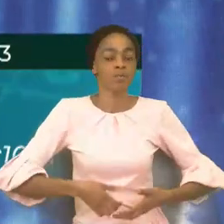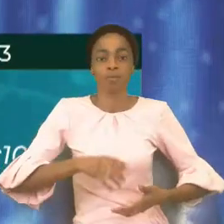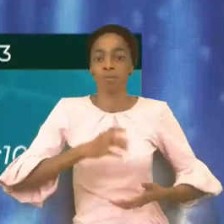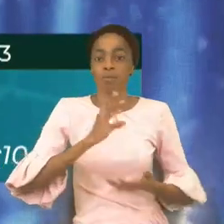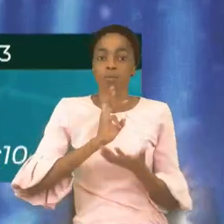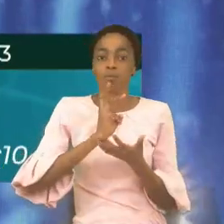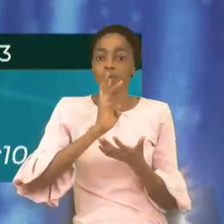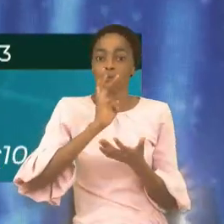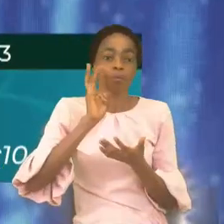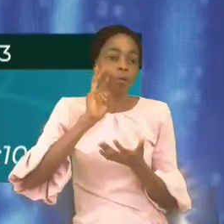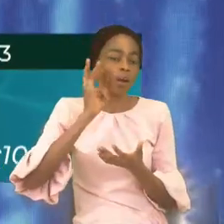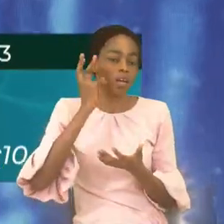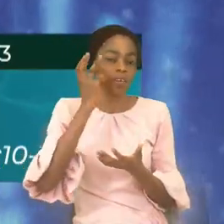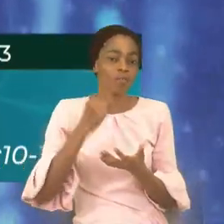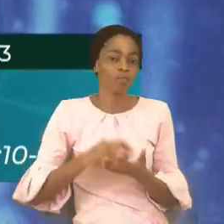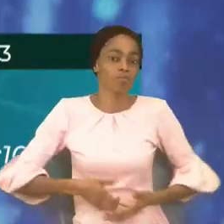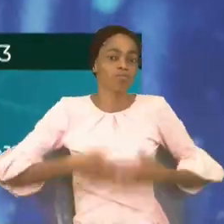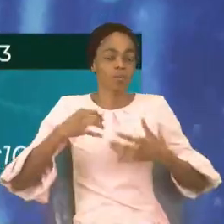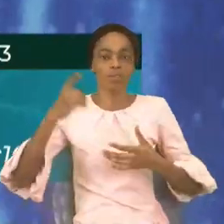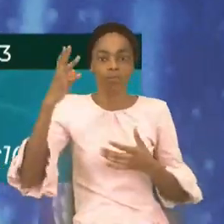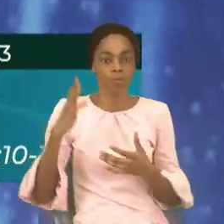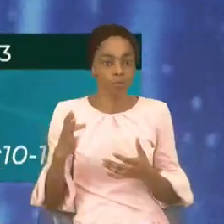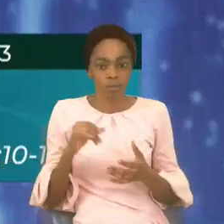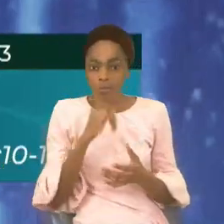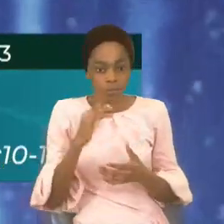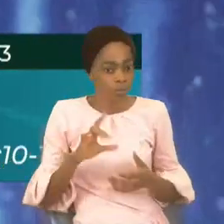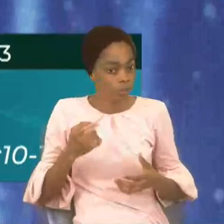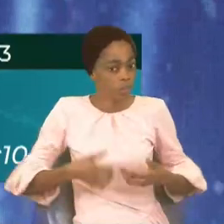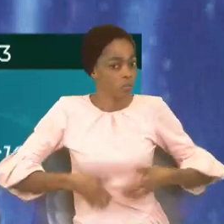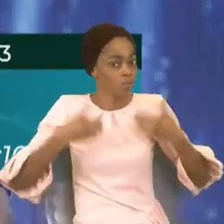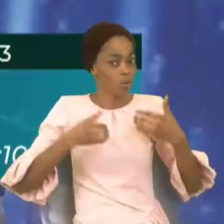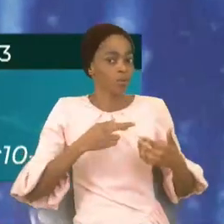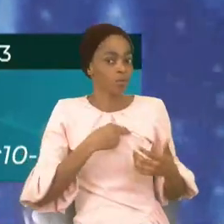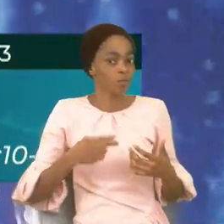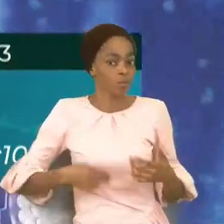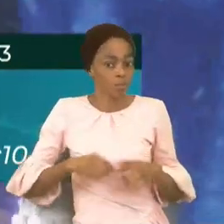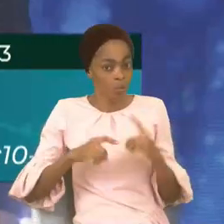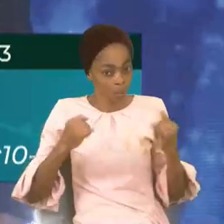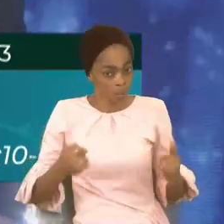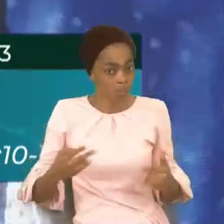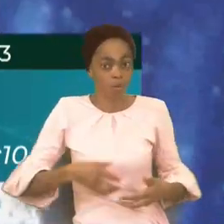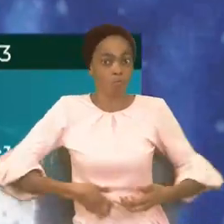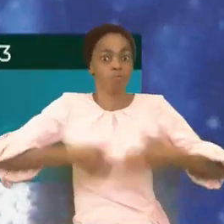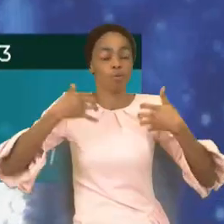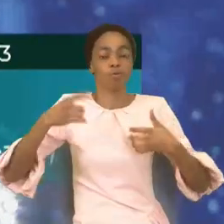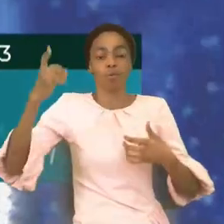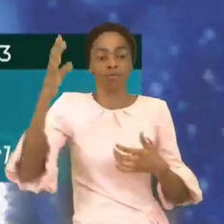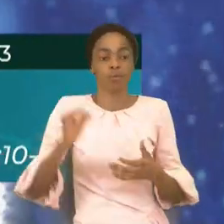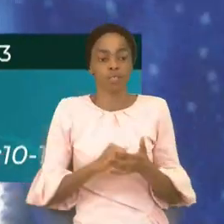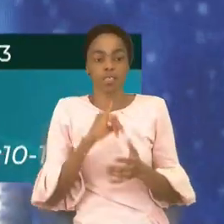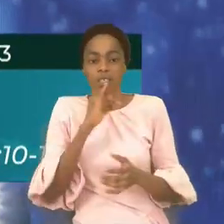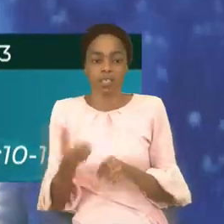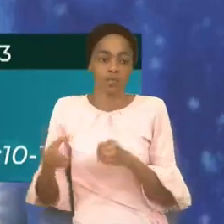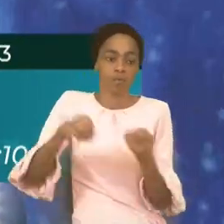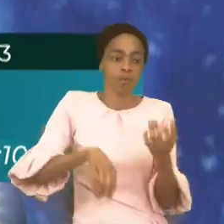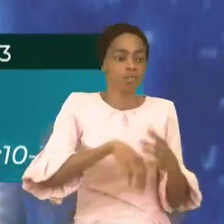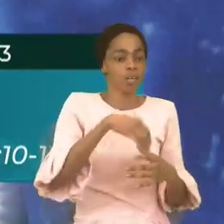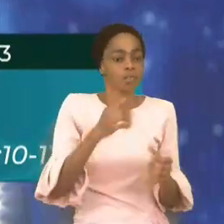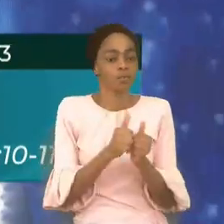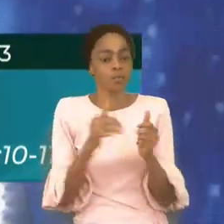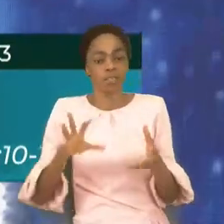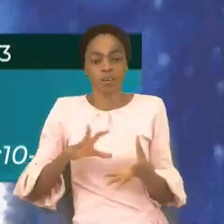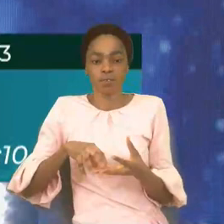Apocalypse 14, verset 10, plutôt. Il boira lui aussi du vin de la fureur de Dieu, pas de Nebuchadnezzar, versé 100